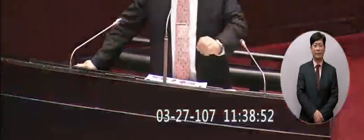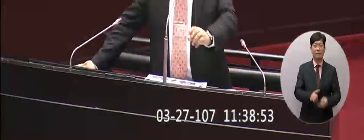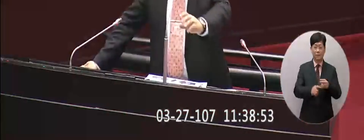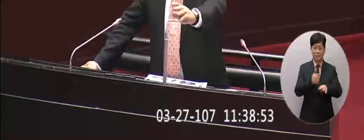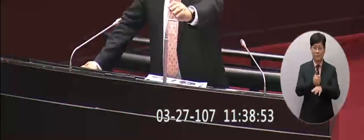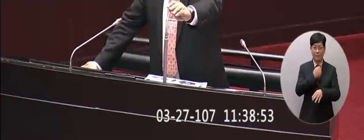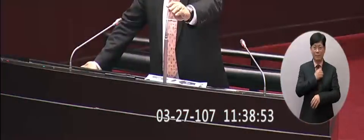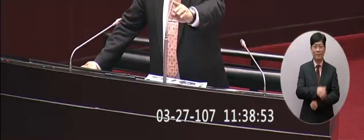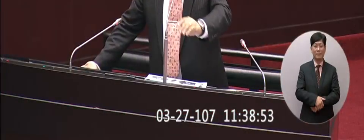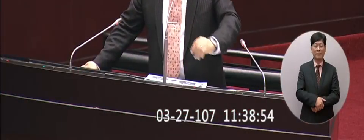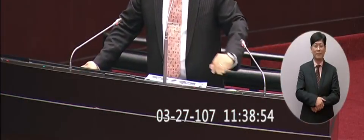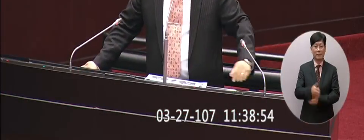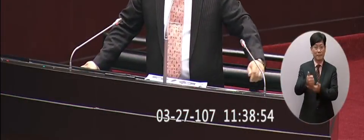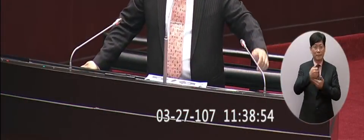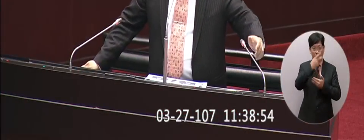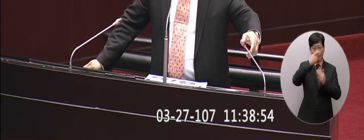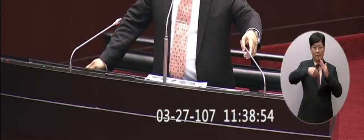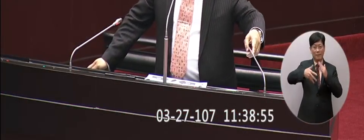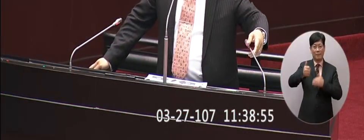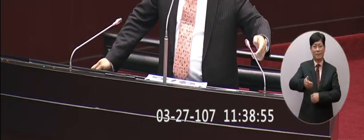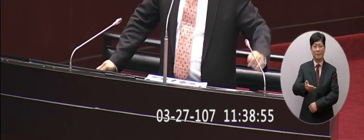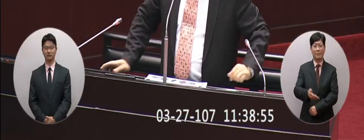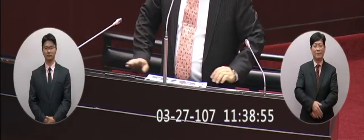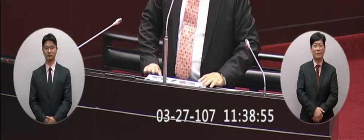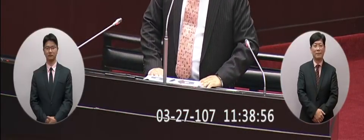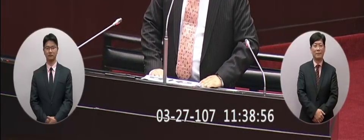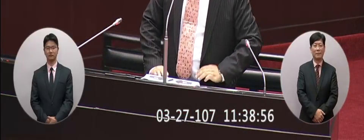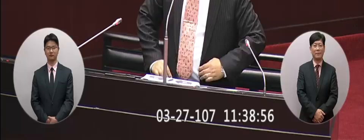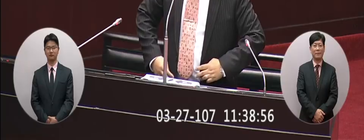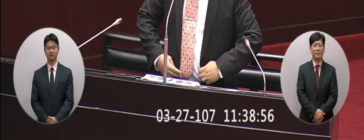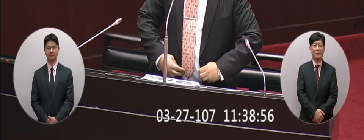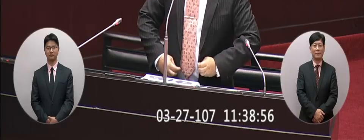主席，各位先进，麻烦请赖院长。请赖院长。